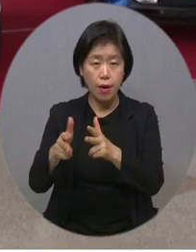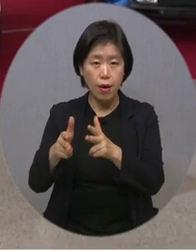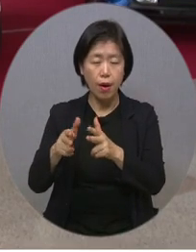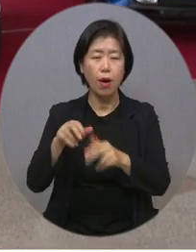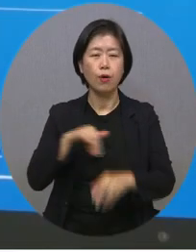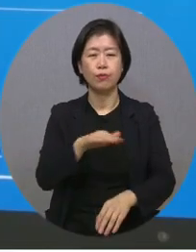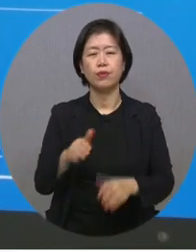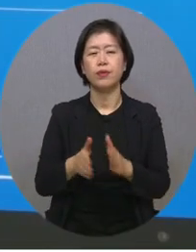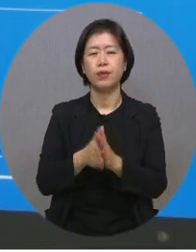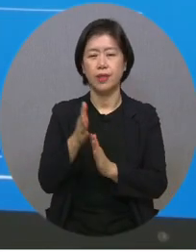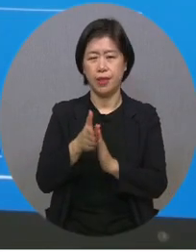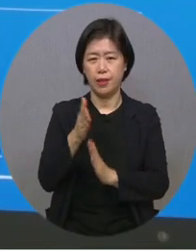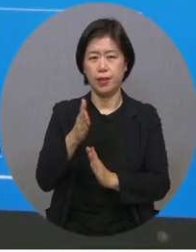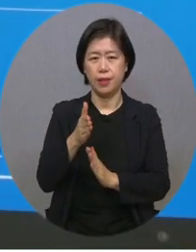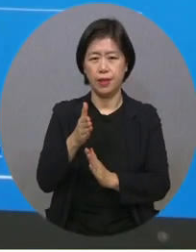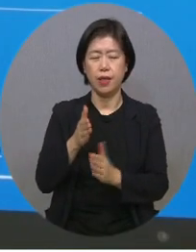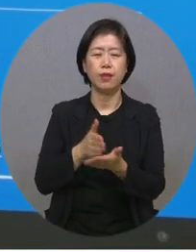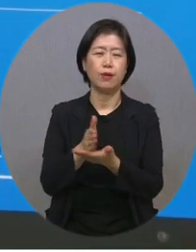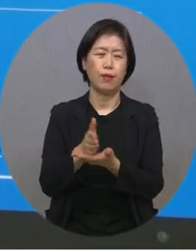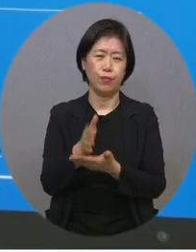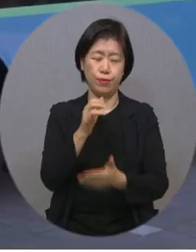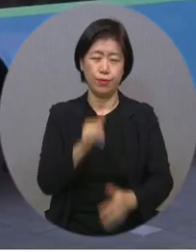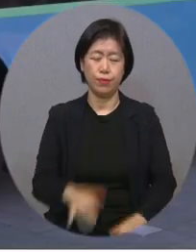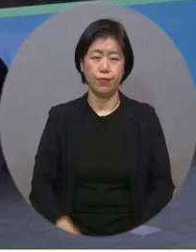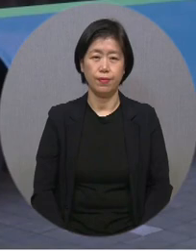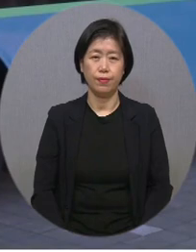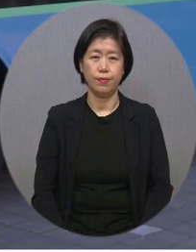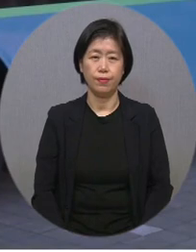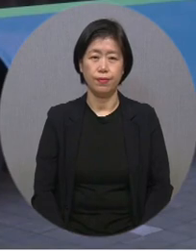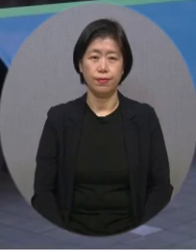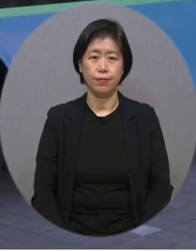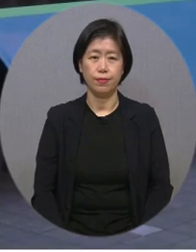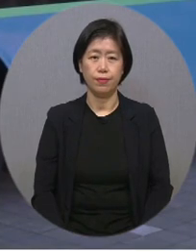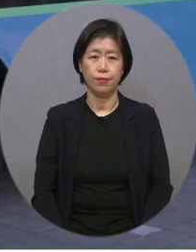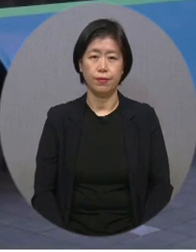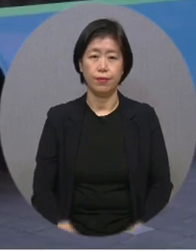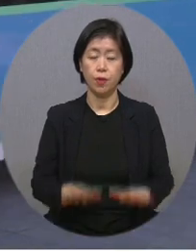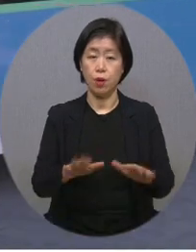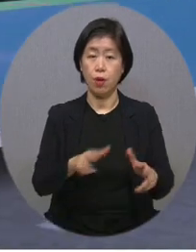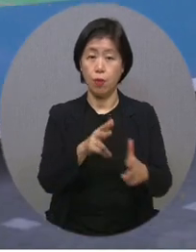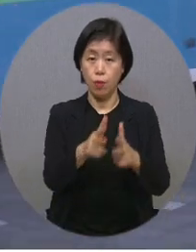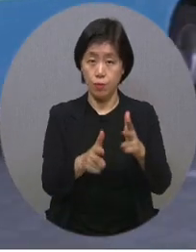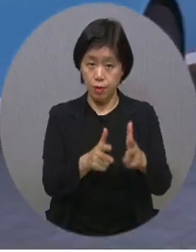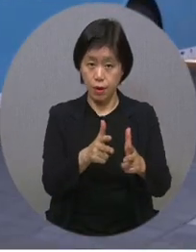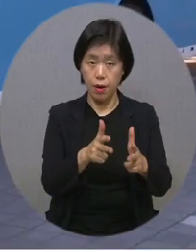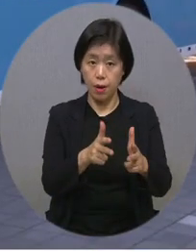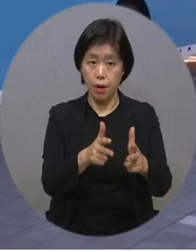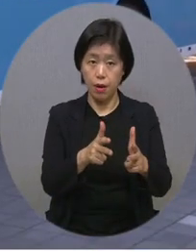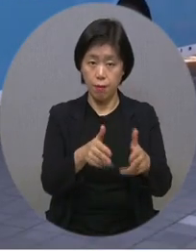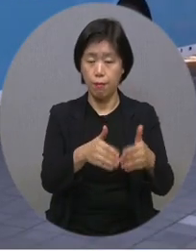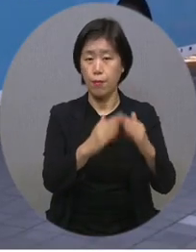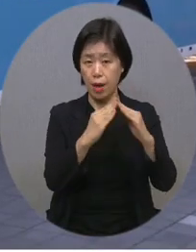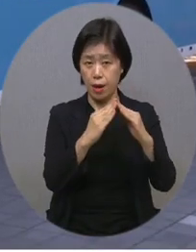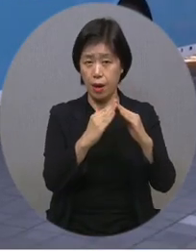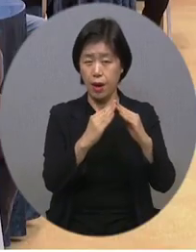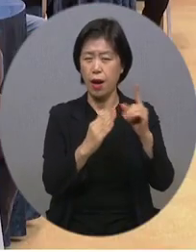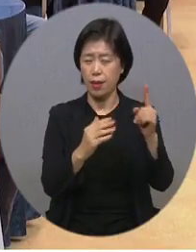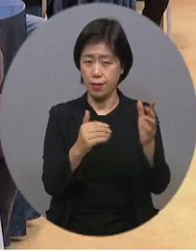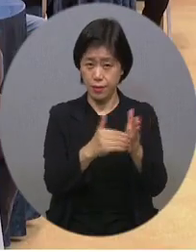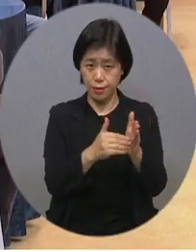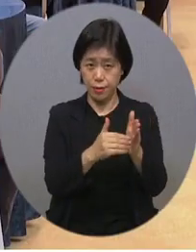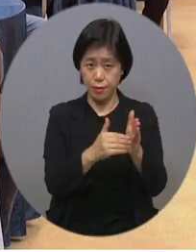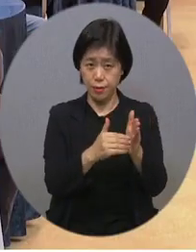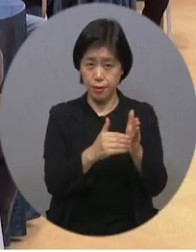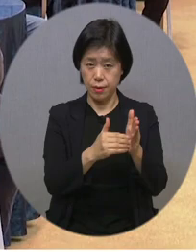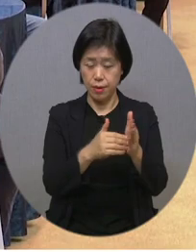해서 상당 부분 벌써 공장이 한 군데는 거의 완공을 했고요. 한 군데는